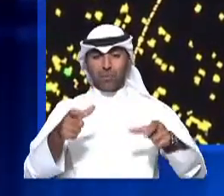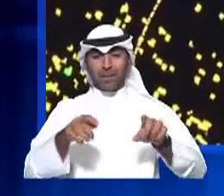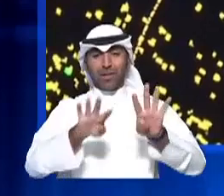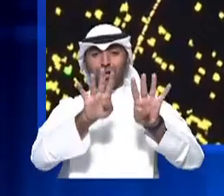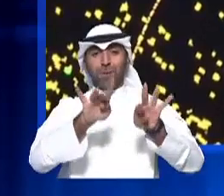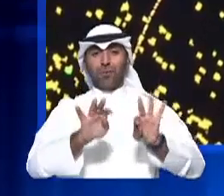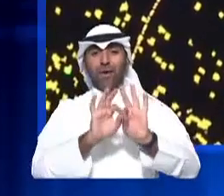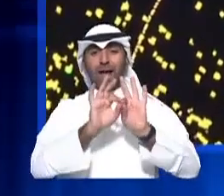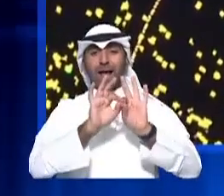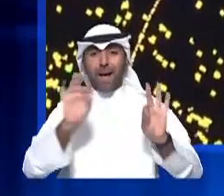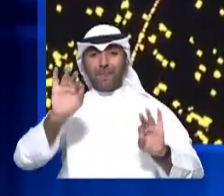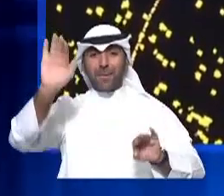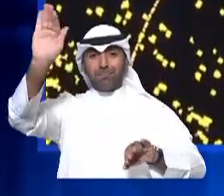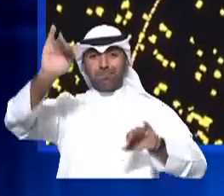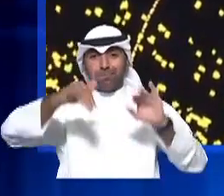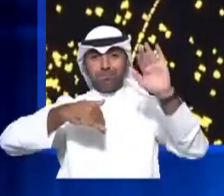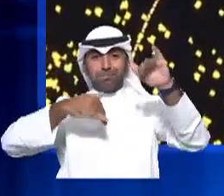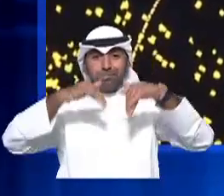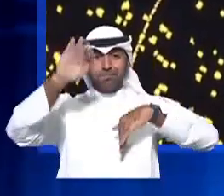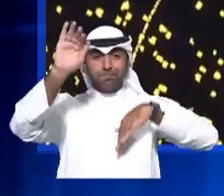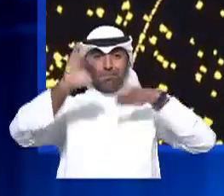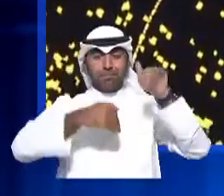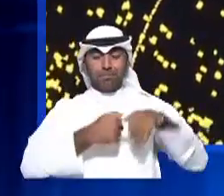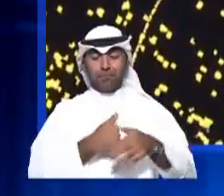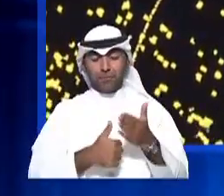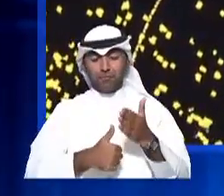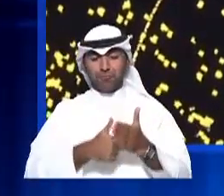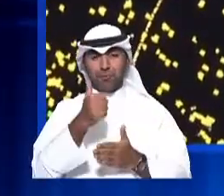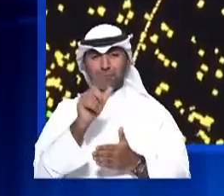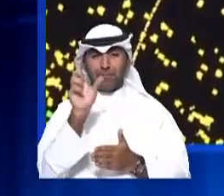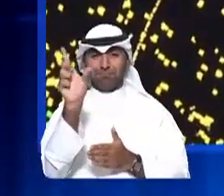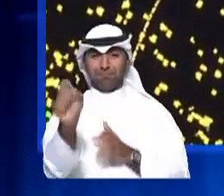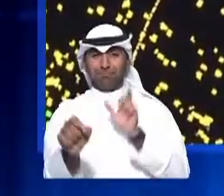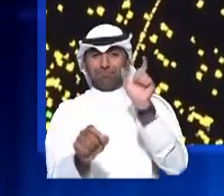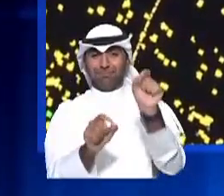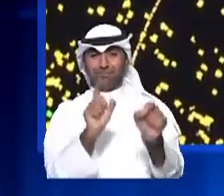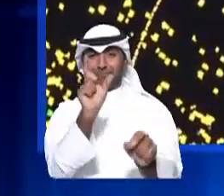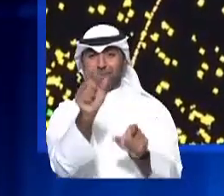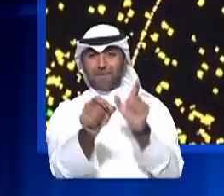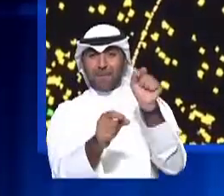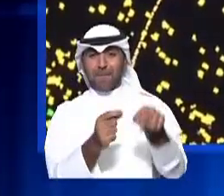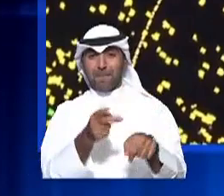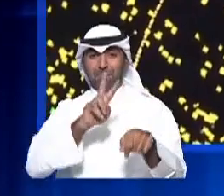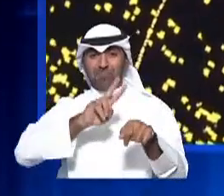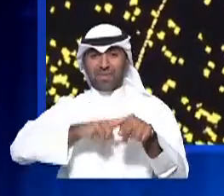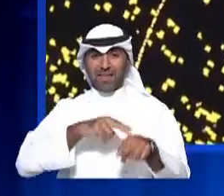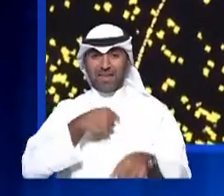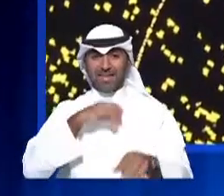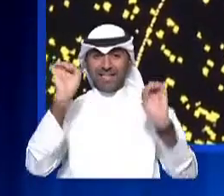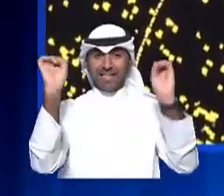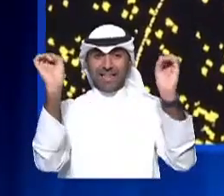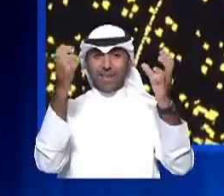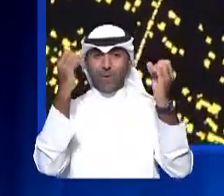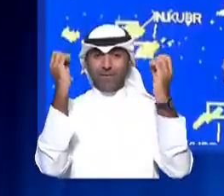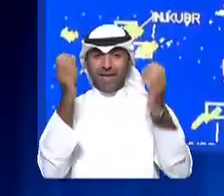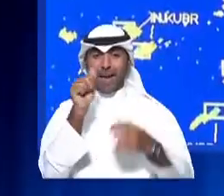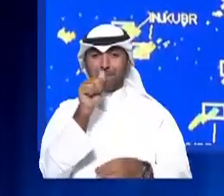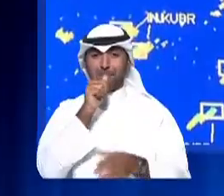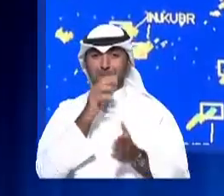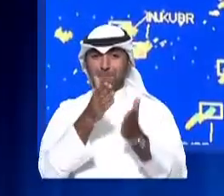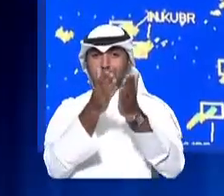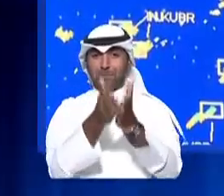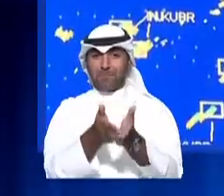التجاوزات داخل وعمق المياه الإقليمية الكويتية في جون الكويت تحديدا، وهو المخزون للثروة